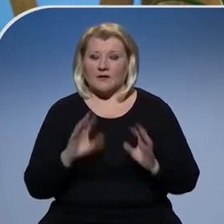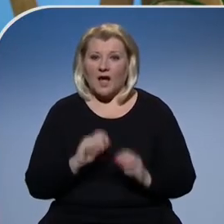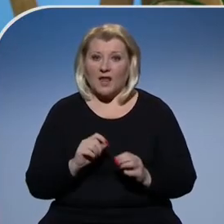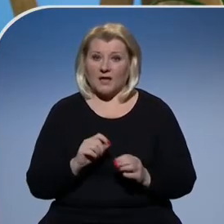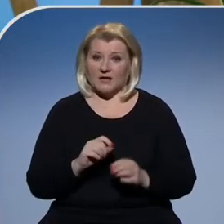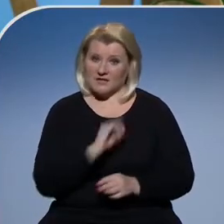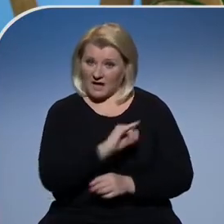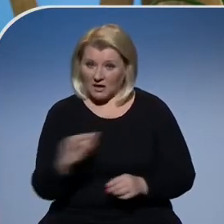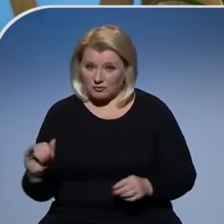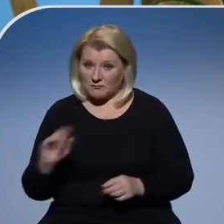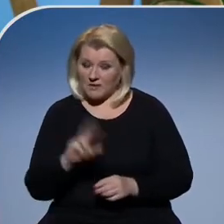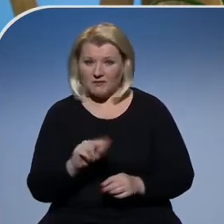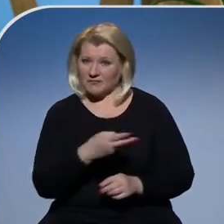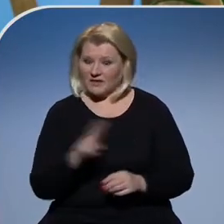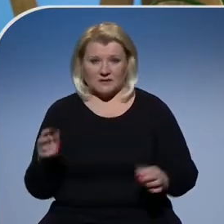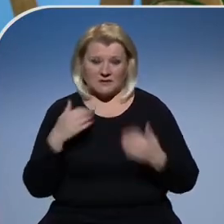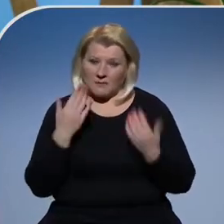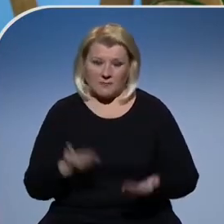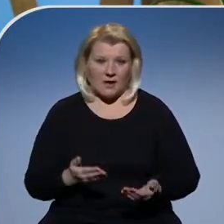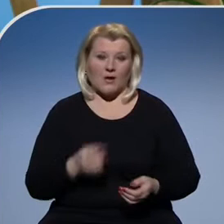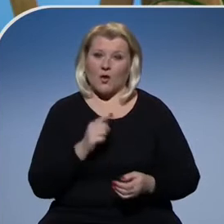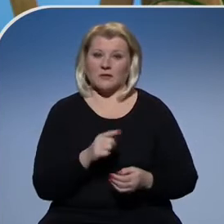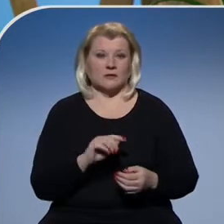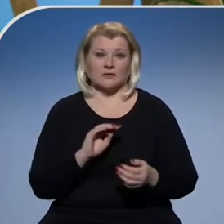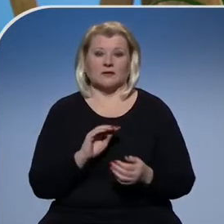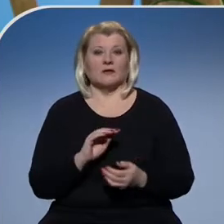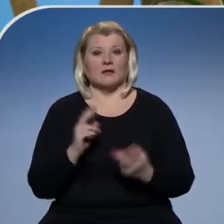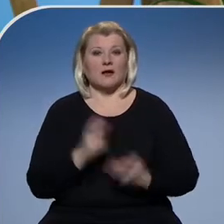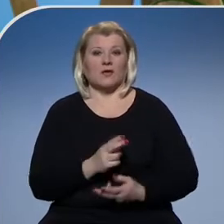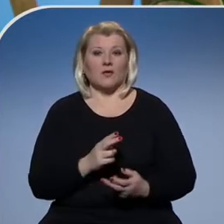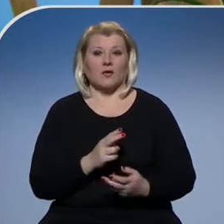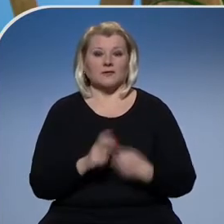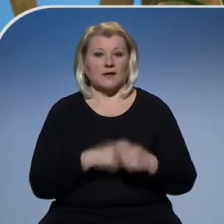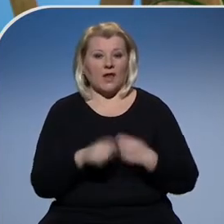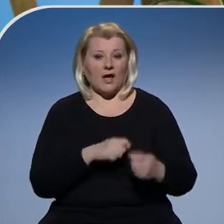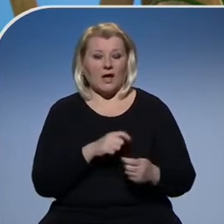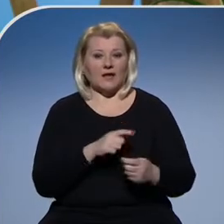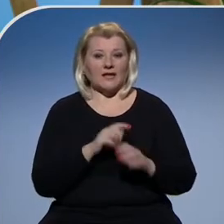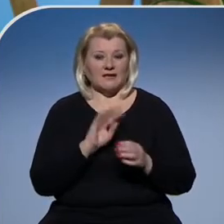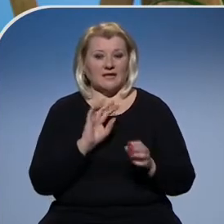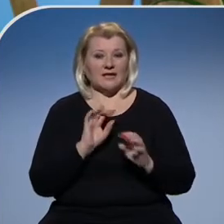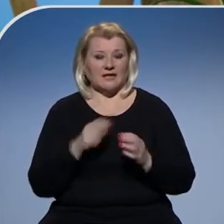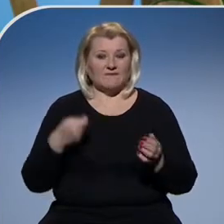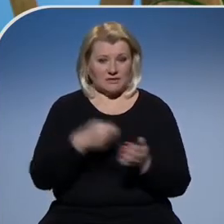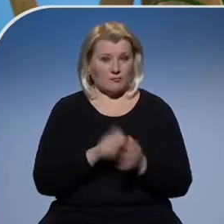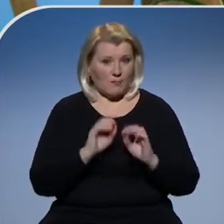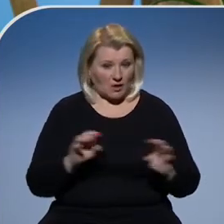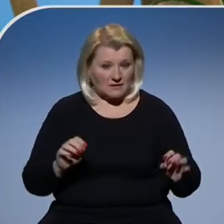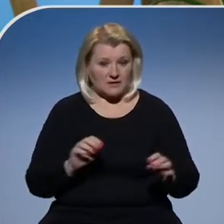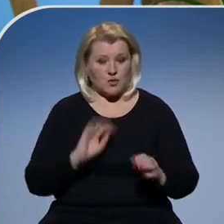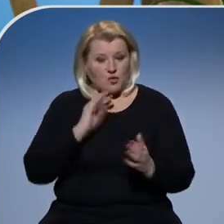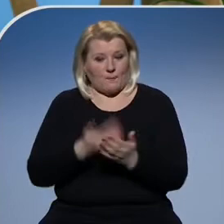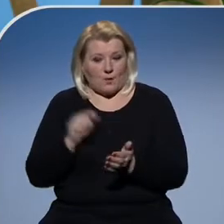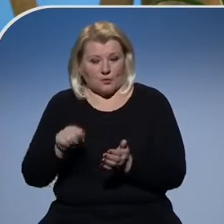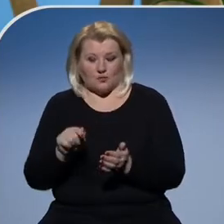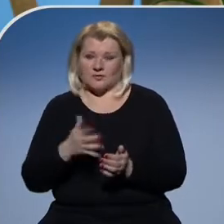mají tyto certifikace. Většinou nemohou nabízet investiční poradenství, že by vám řekli, tento produkt je pro vás vhodný, ale v podstatě